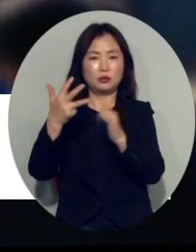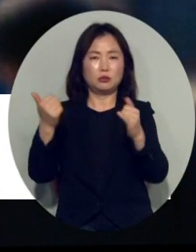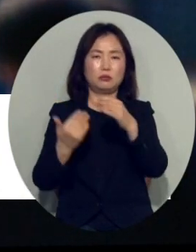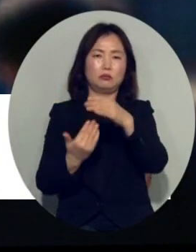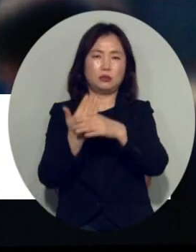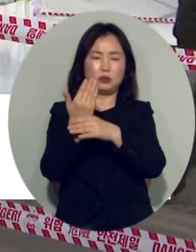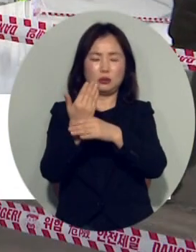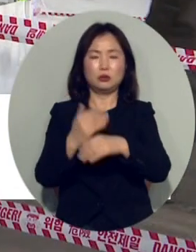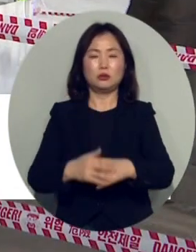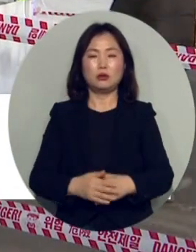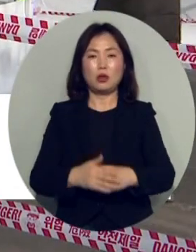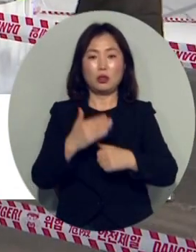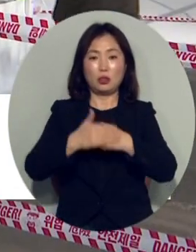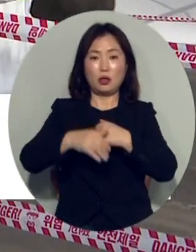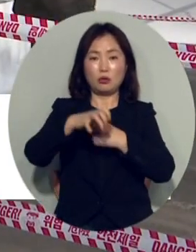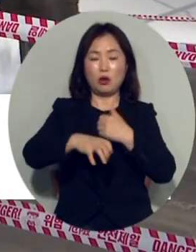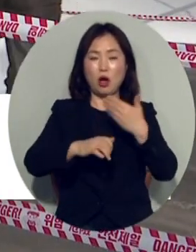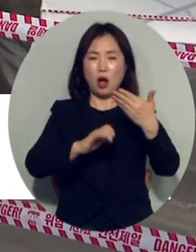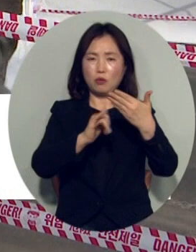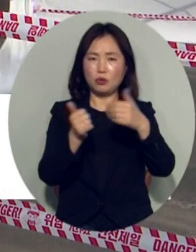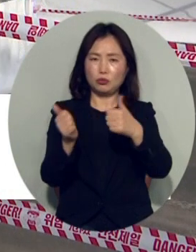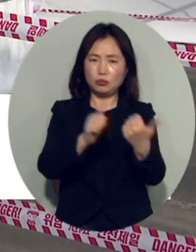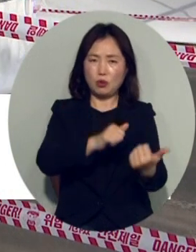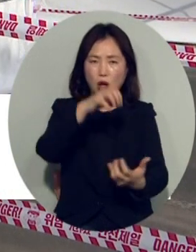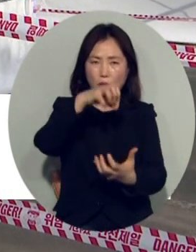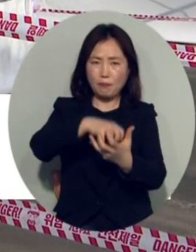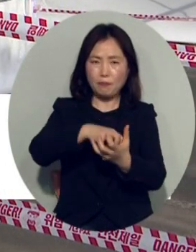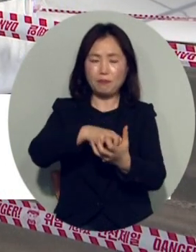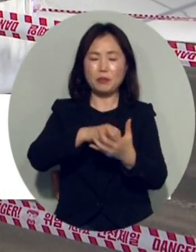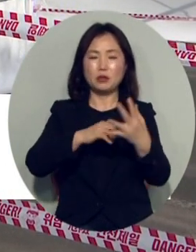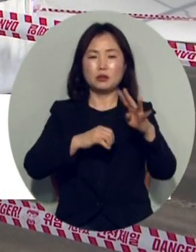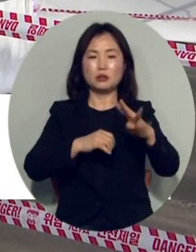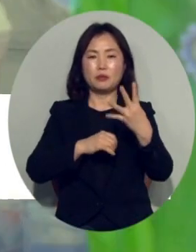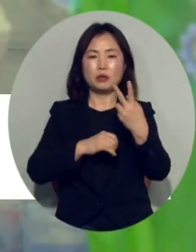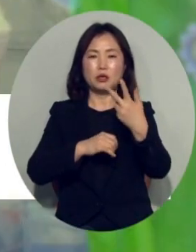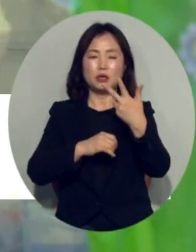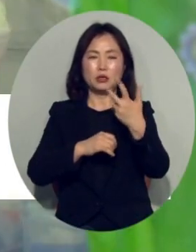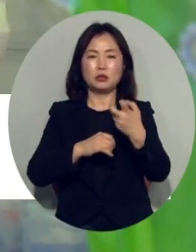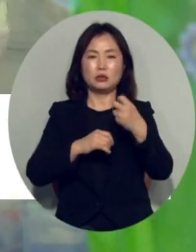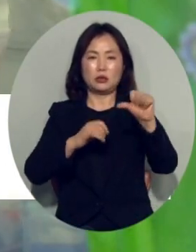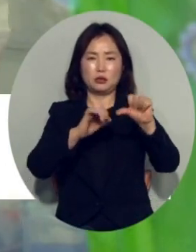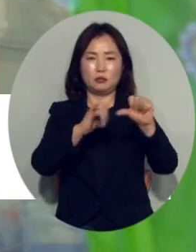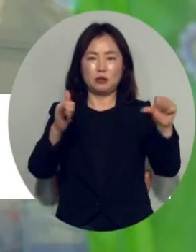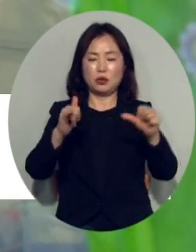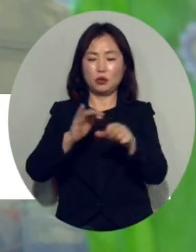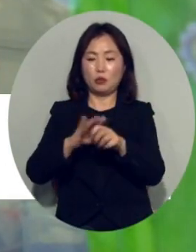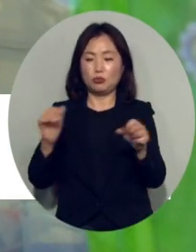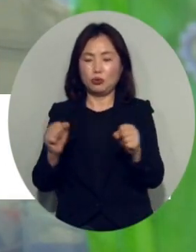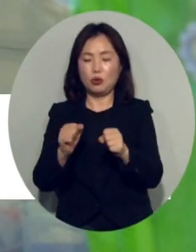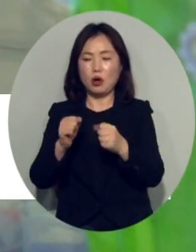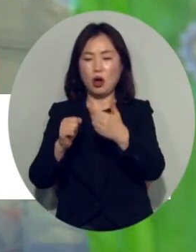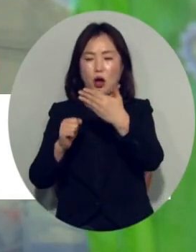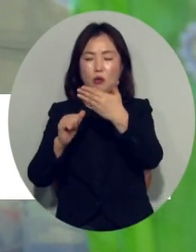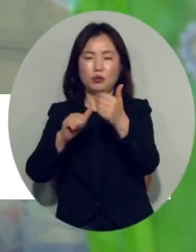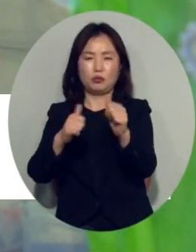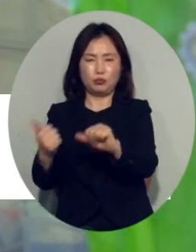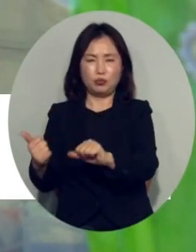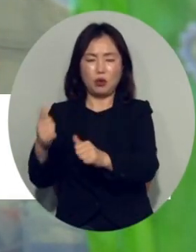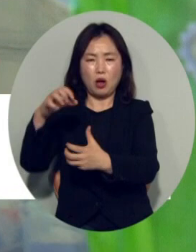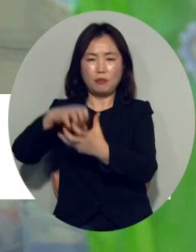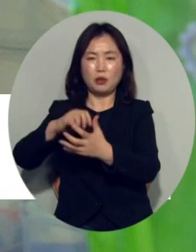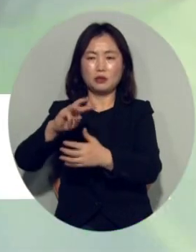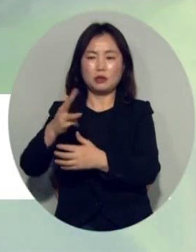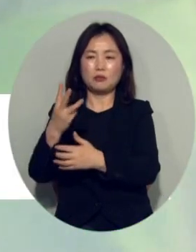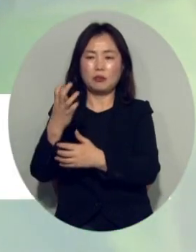발생했습니다 대구에서 9명이 숨져 누적 사망자는 400 일은 다섯 명으로 늘었고 경북에서 도아 운명이 숨져 누적